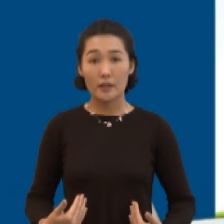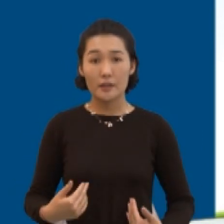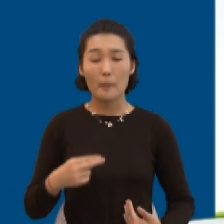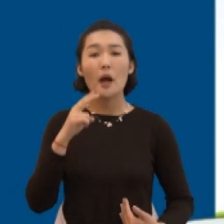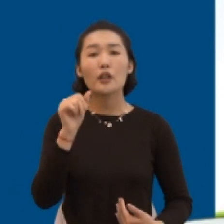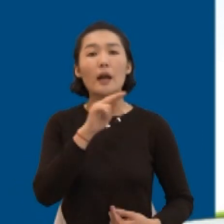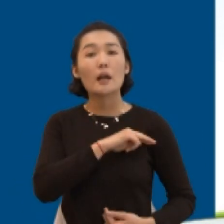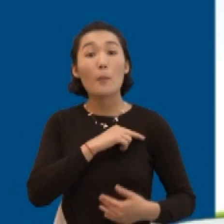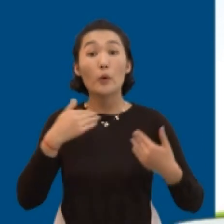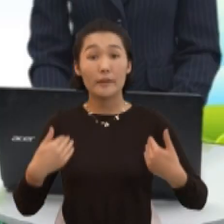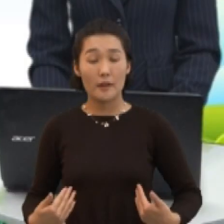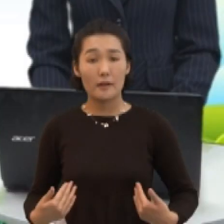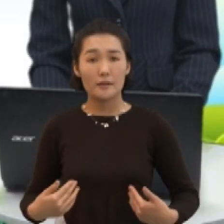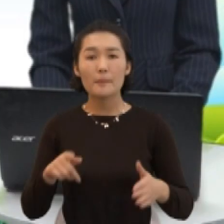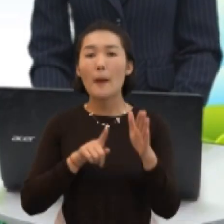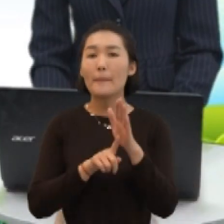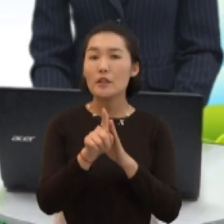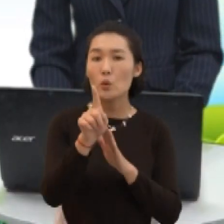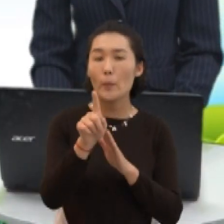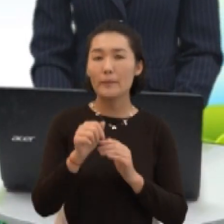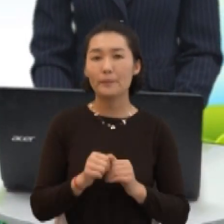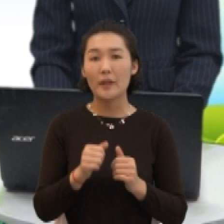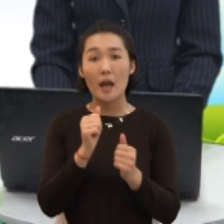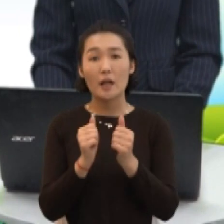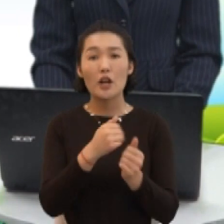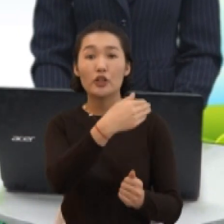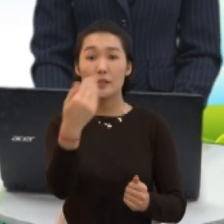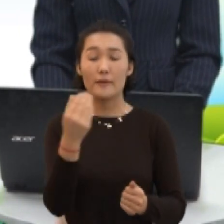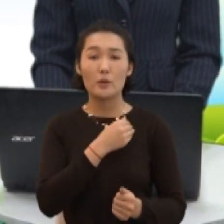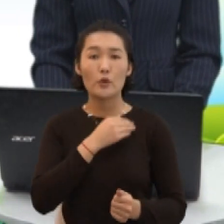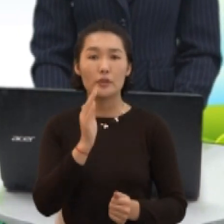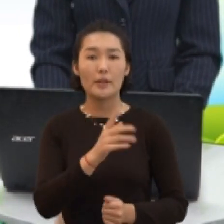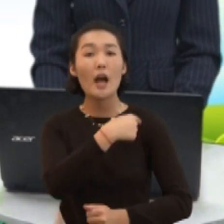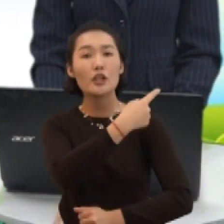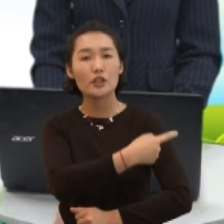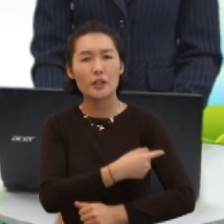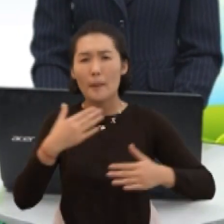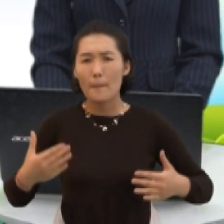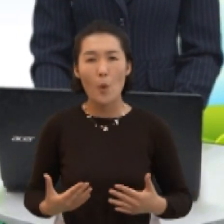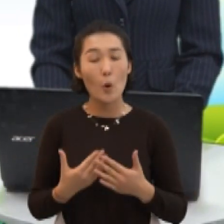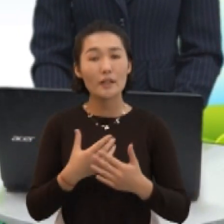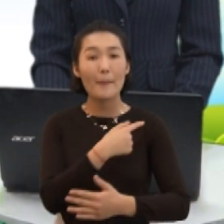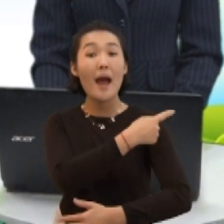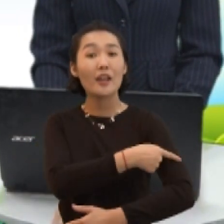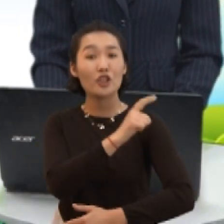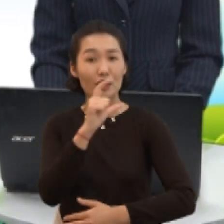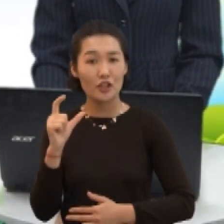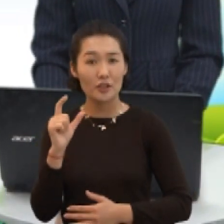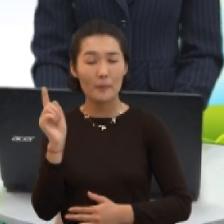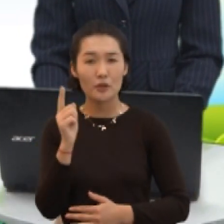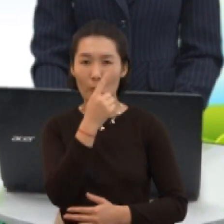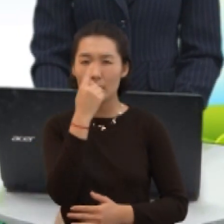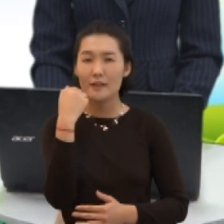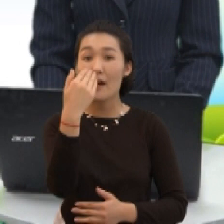работает. Приступим! Каждый из вас хочет быть сильным, бодрым, энергичным, чтобы глаза ваши